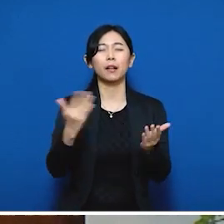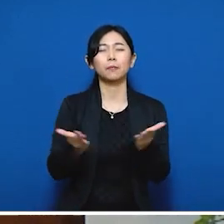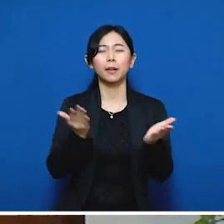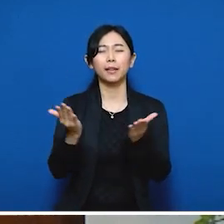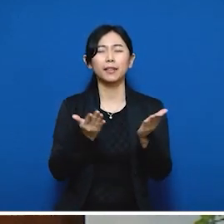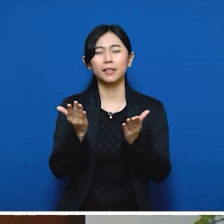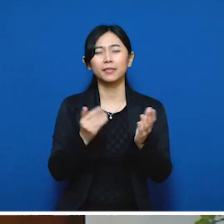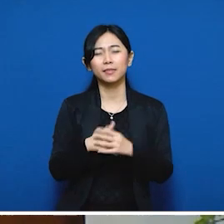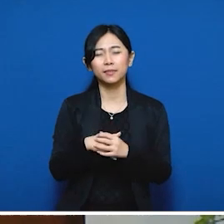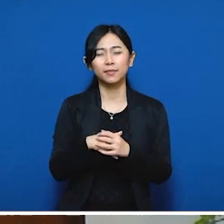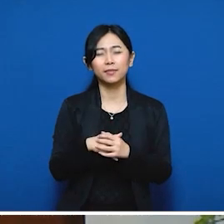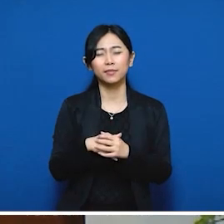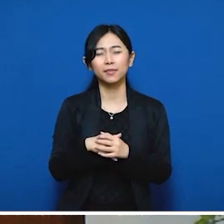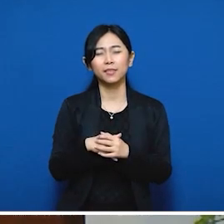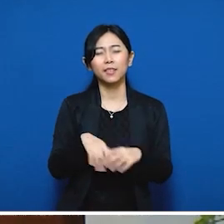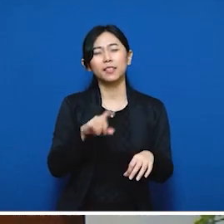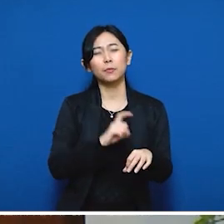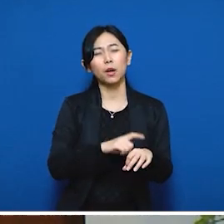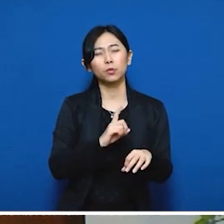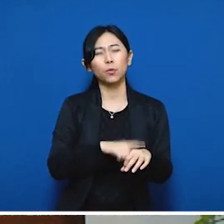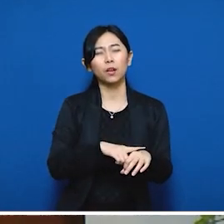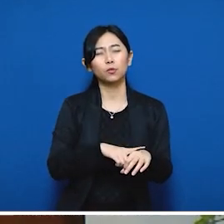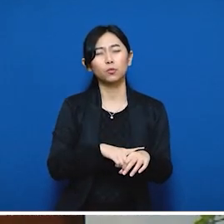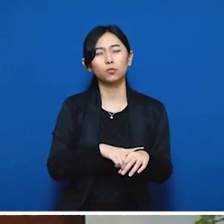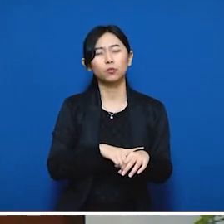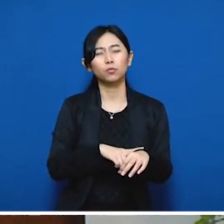pelayanan di era